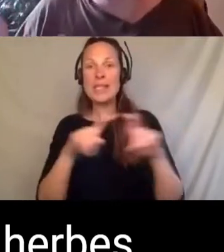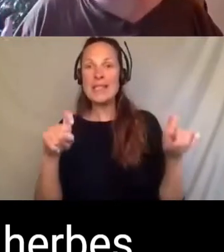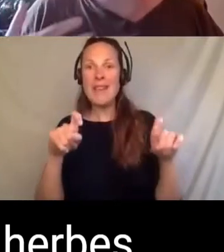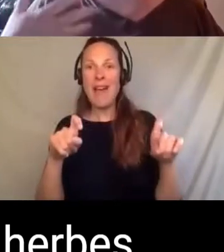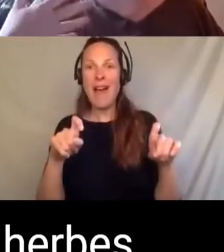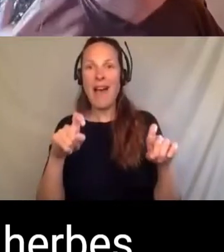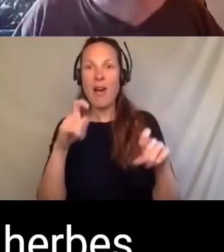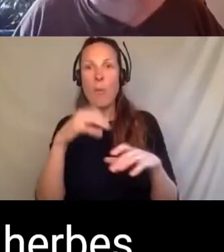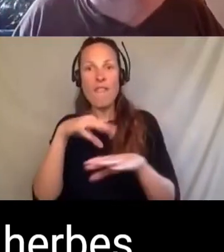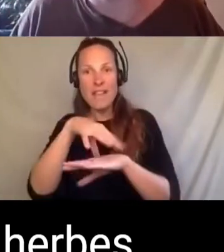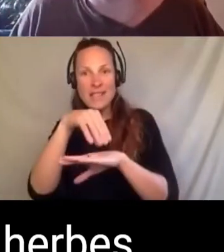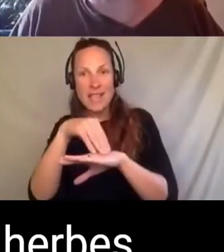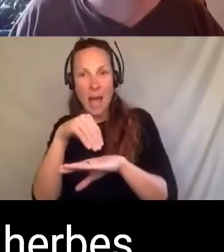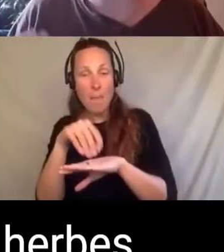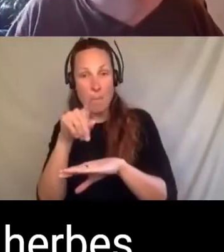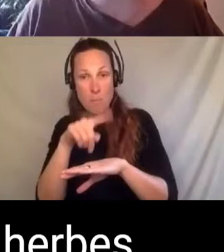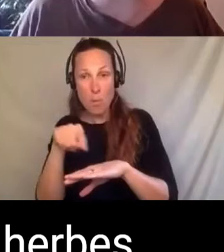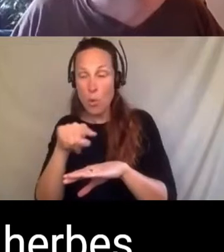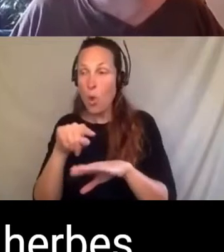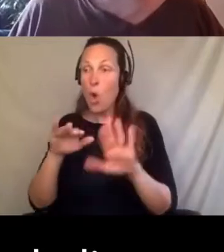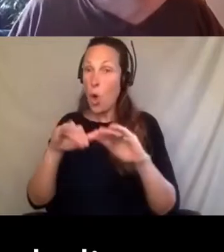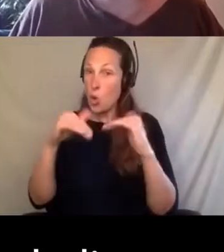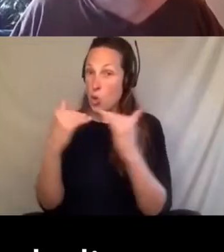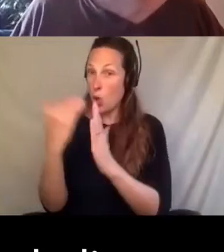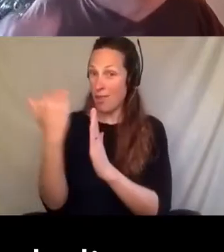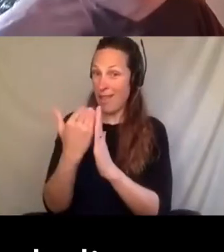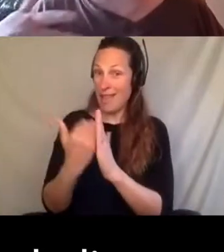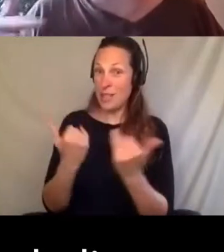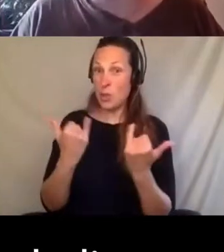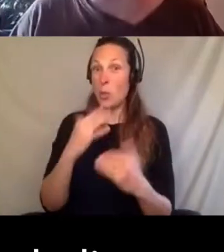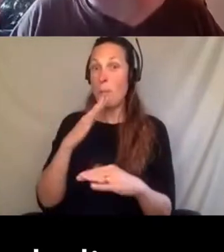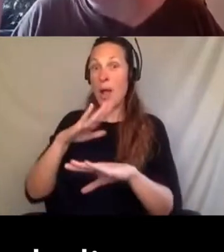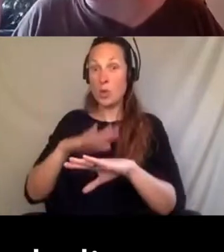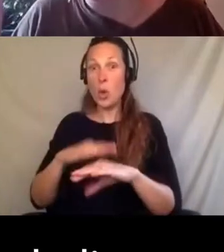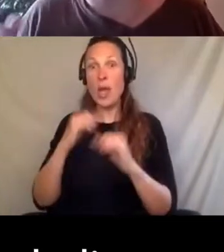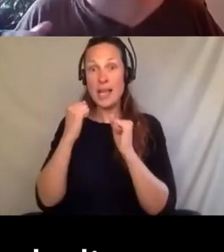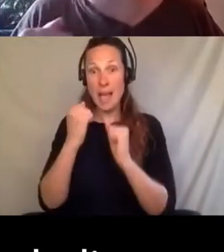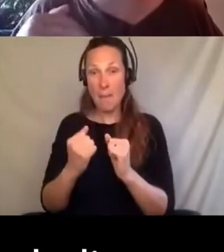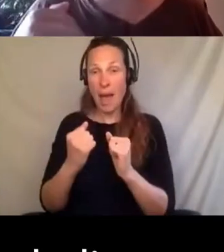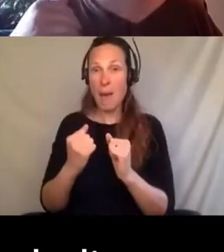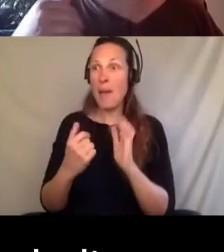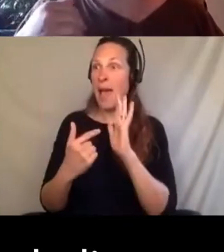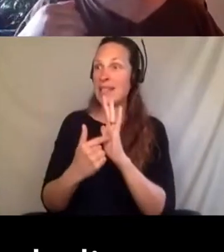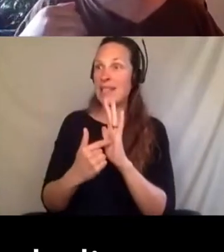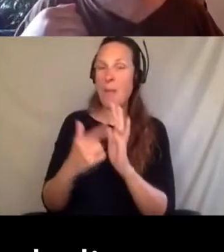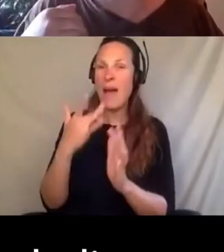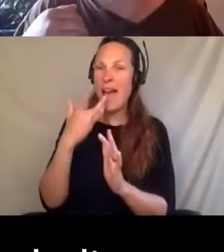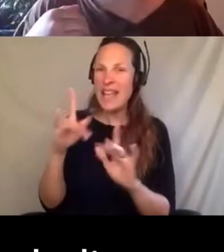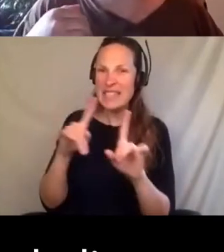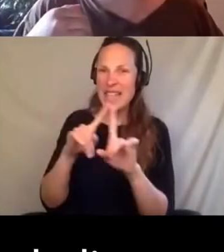va parler ont la capacité de repousser des insectes ou